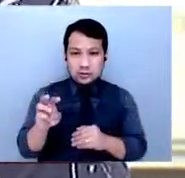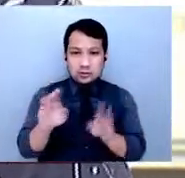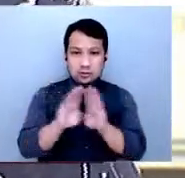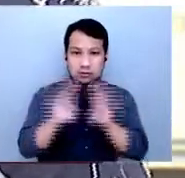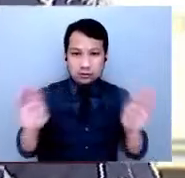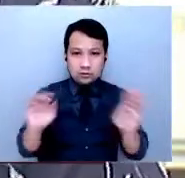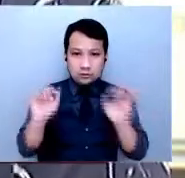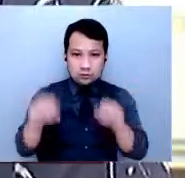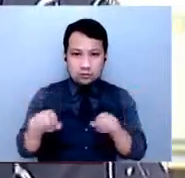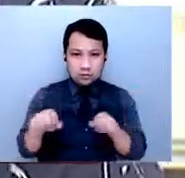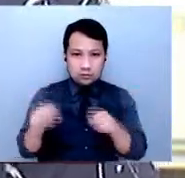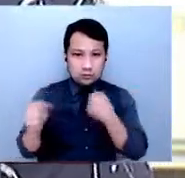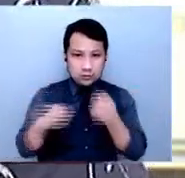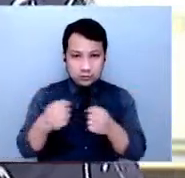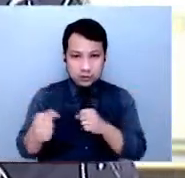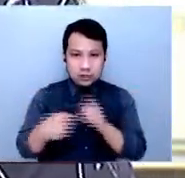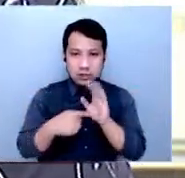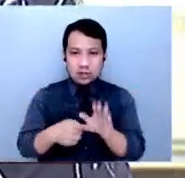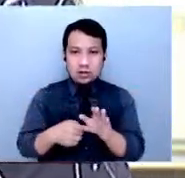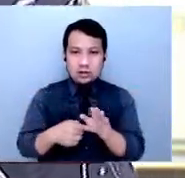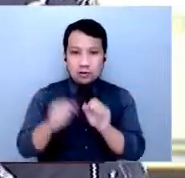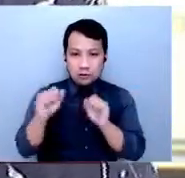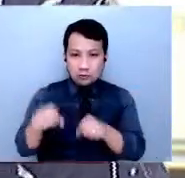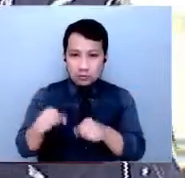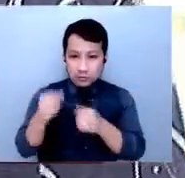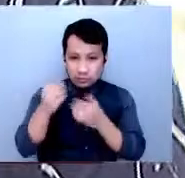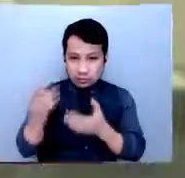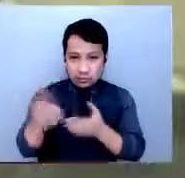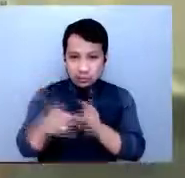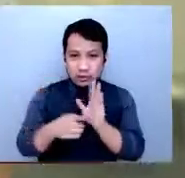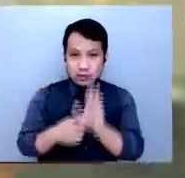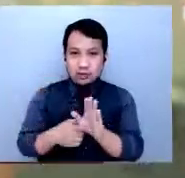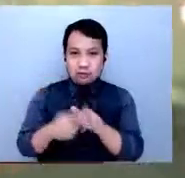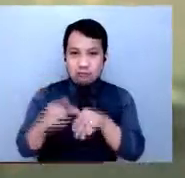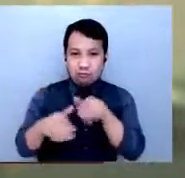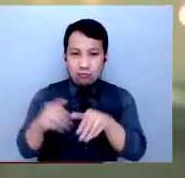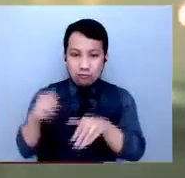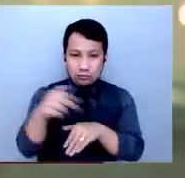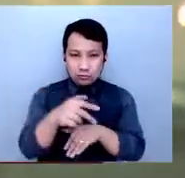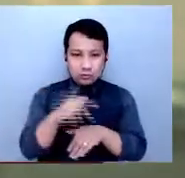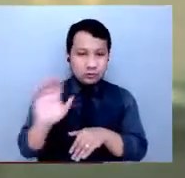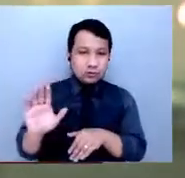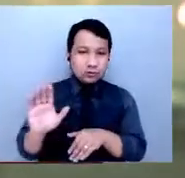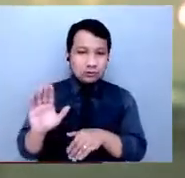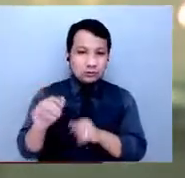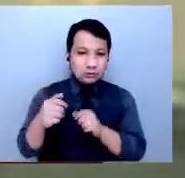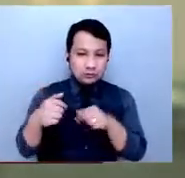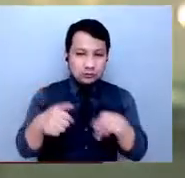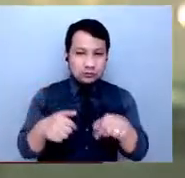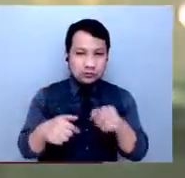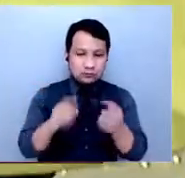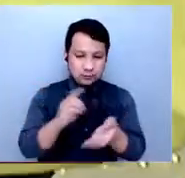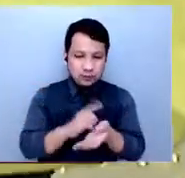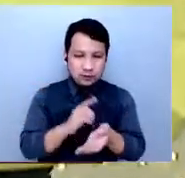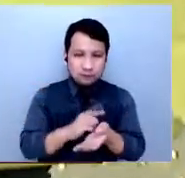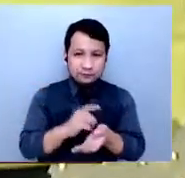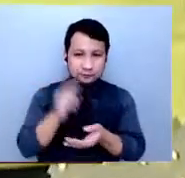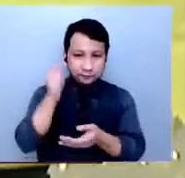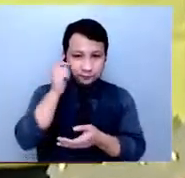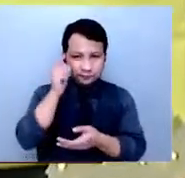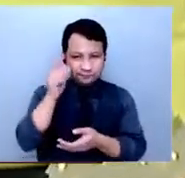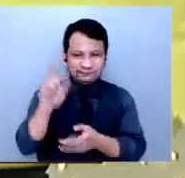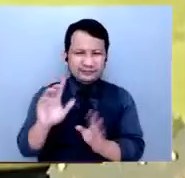mga sports. They can also walk their kids. Pero para kay Dr. Tony Liatchon, hindi pa